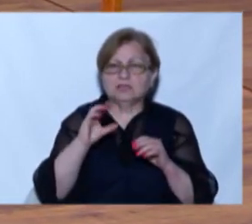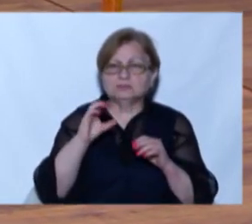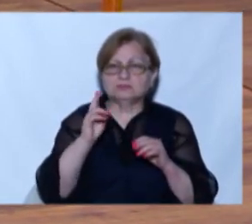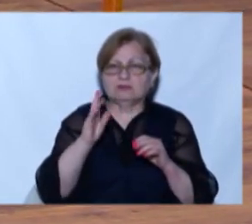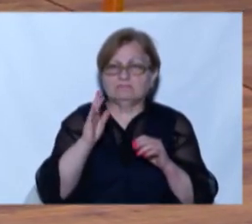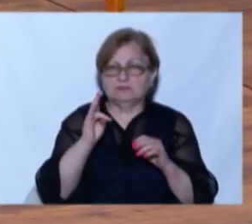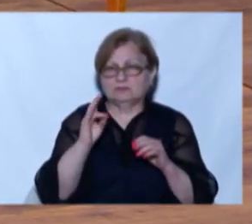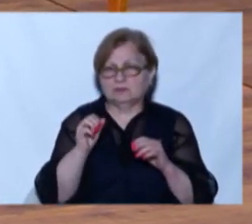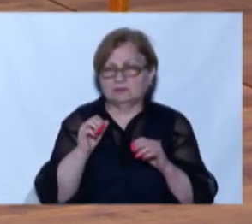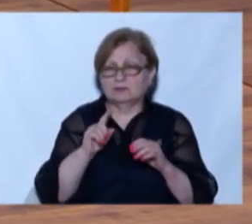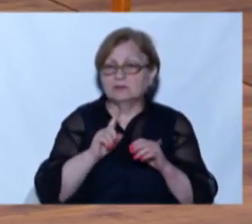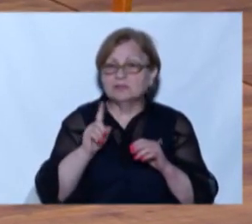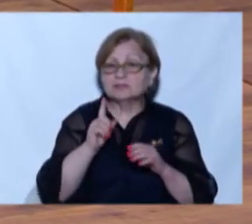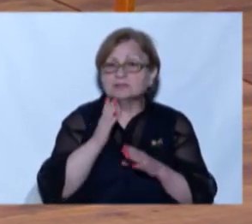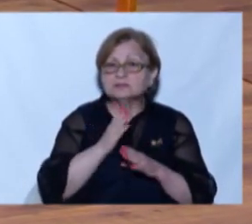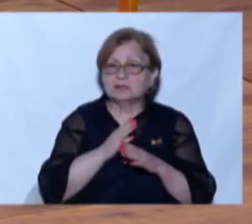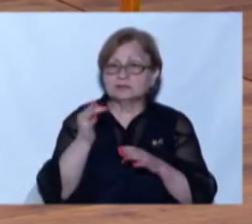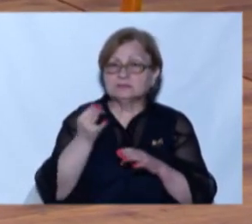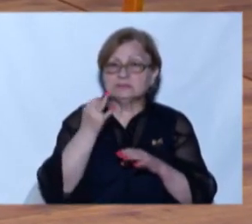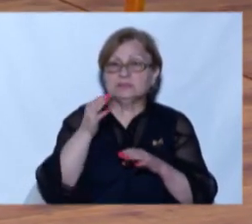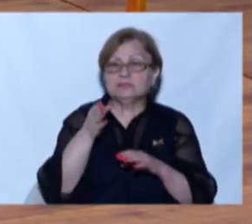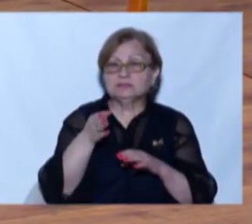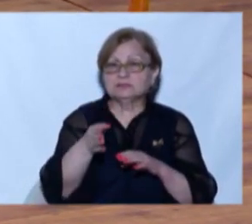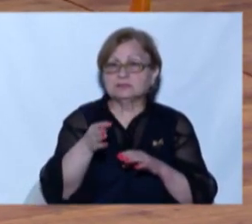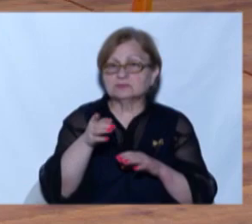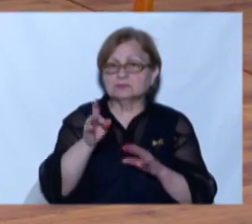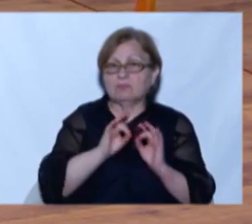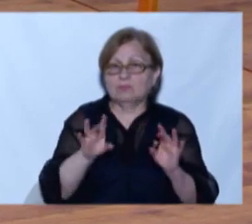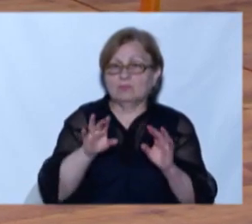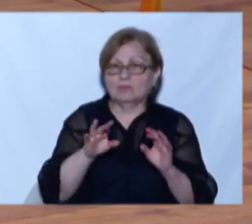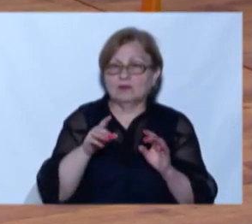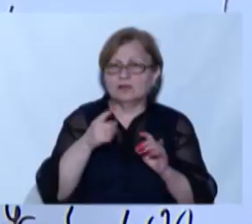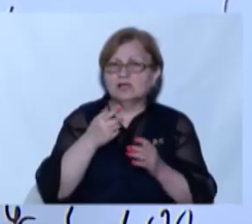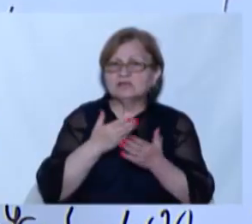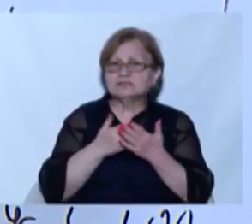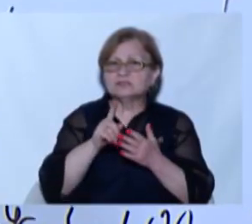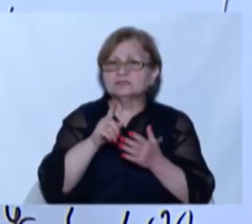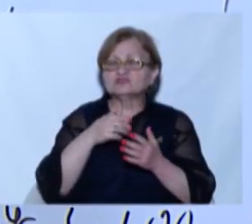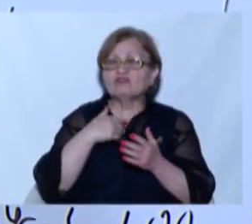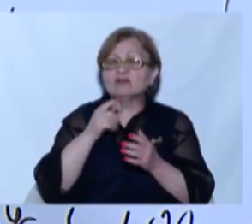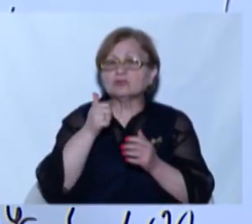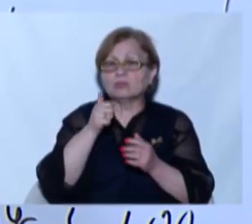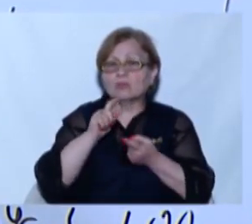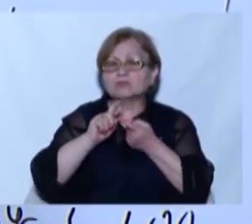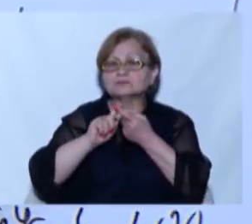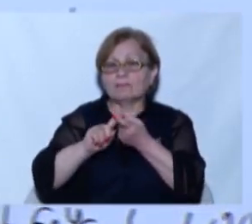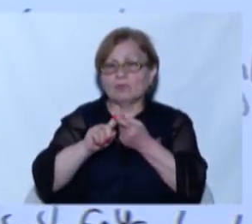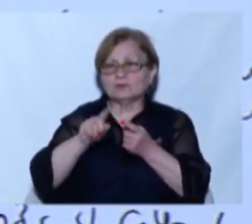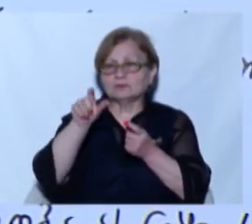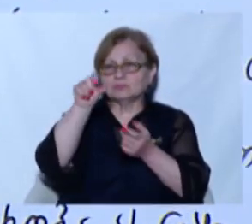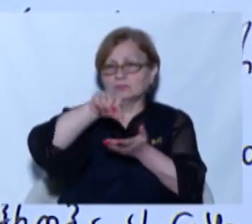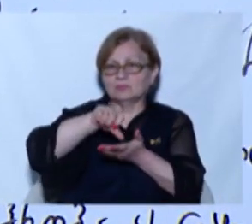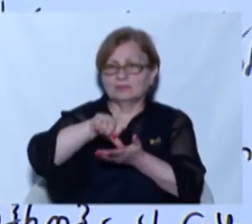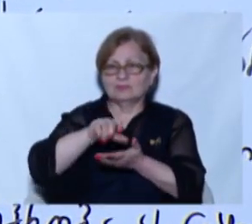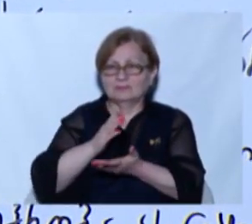რით არის საინტერესო, ან უნდა გულისხმობდეს ჩვენს დამოკიდებულებას პერსონაჟის მიმართ.